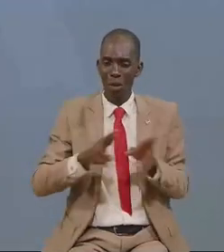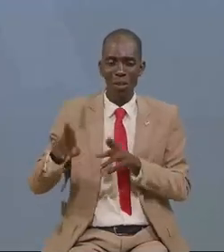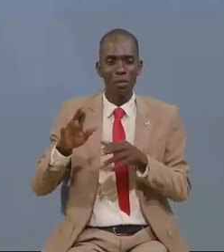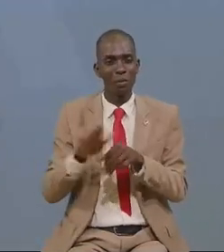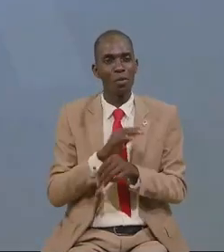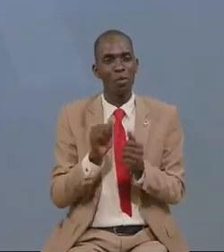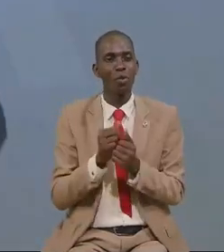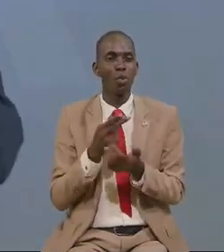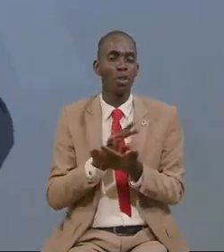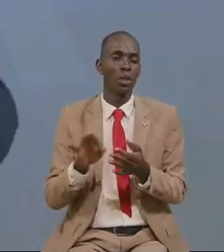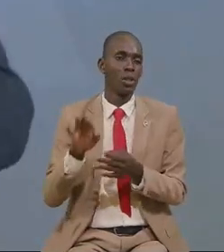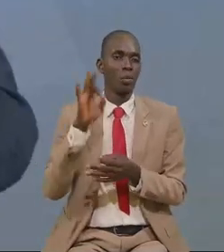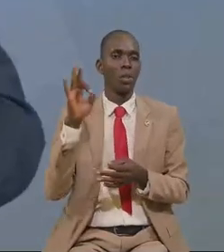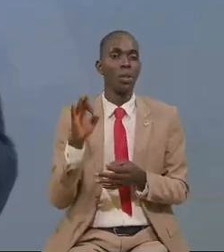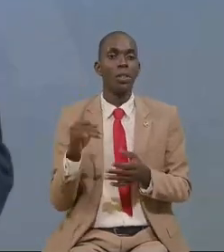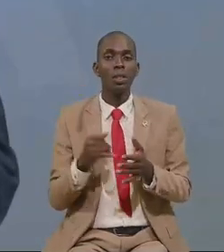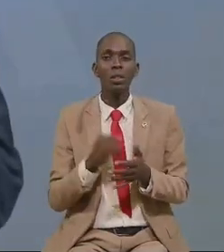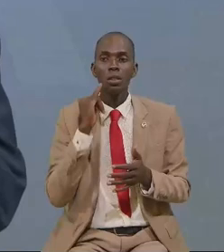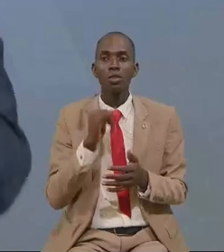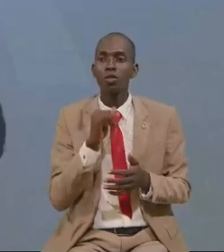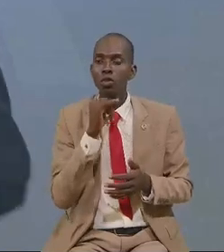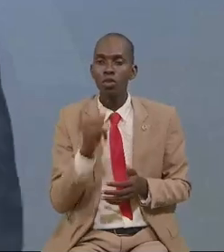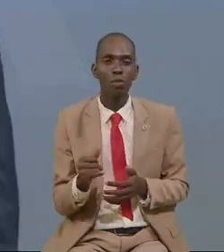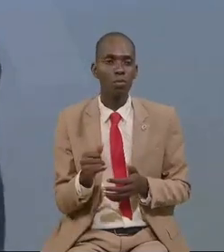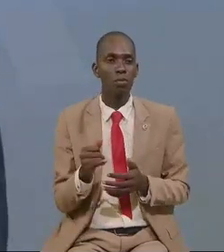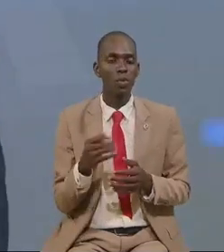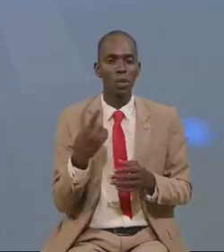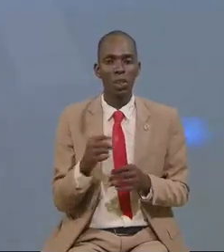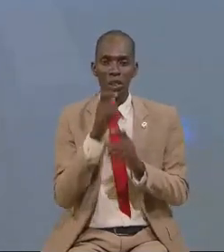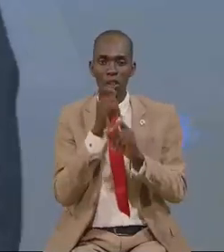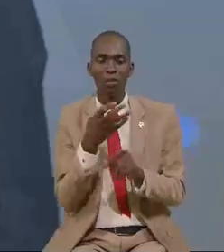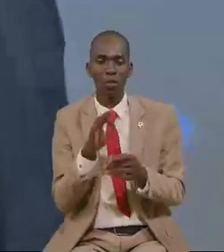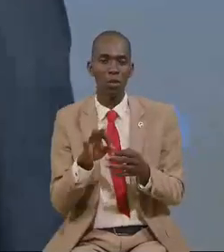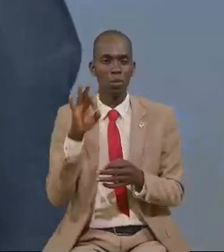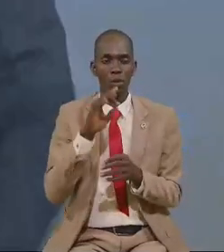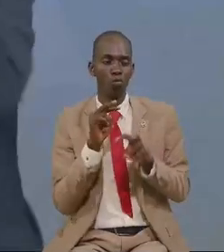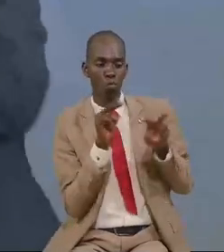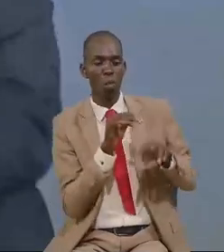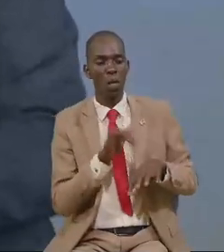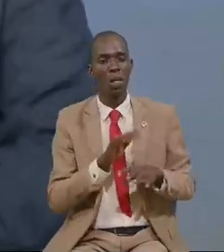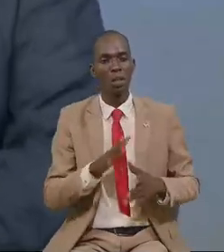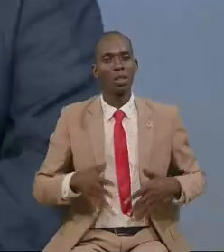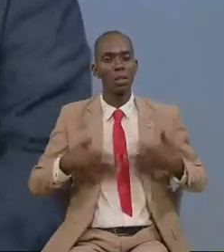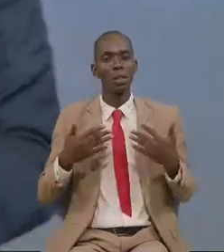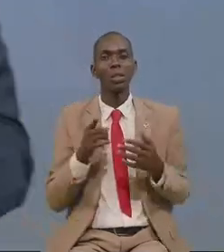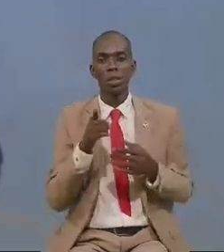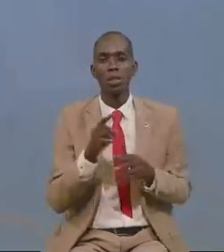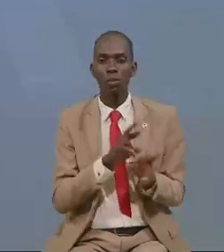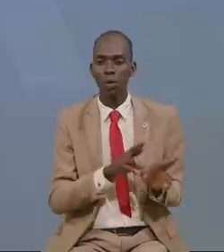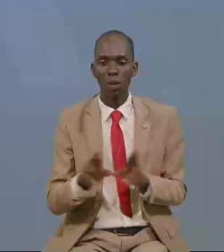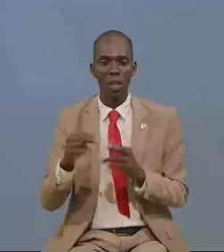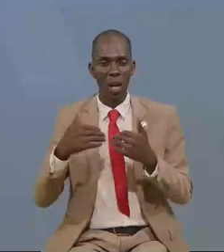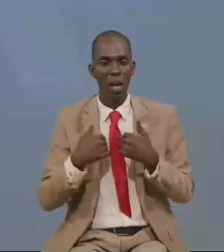n'est pas que j'ai déjà atteint. Il ne parle pas des dons de l'esprit. Regardez sa vie. Il avait déjà tous ses dons de